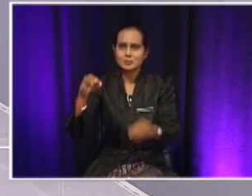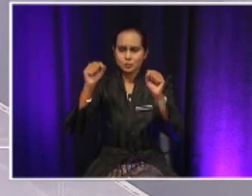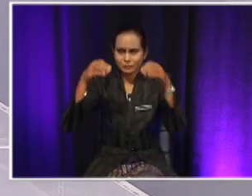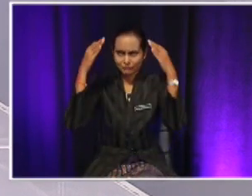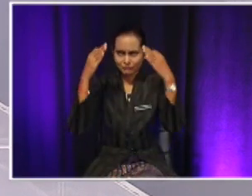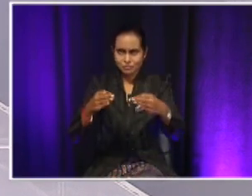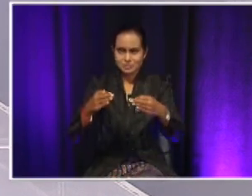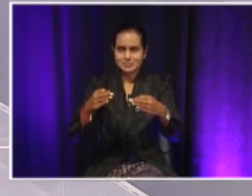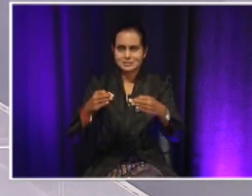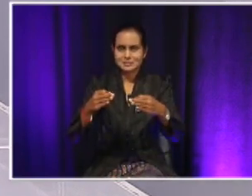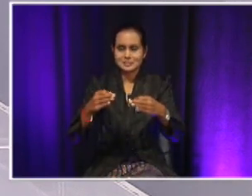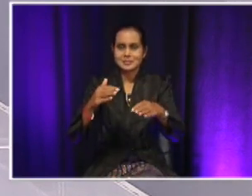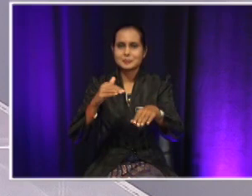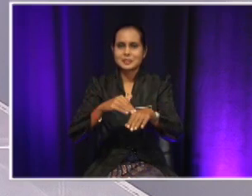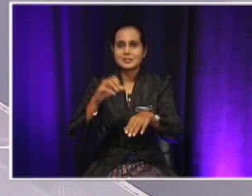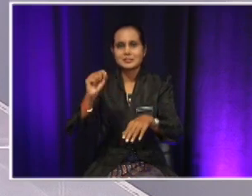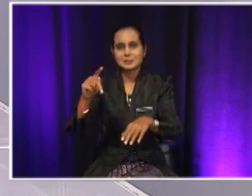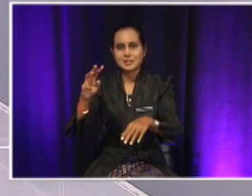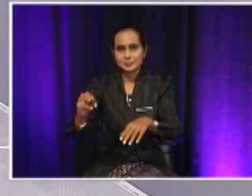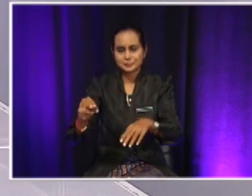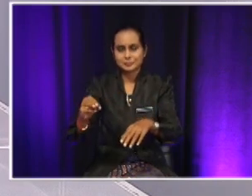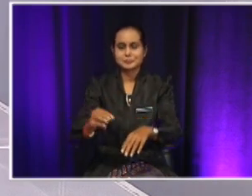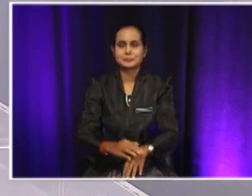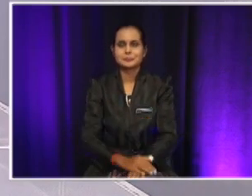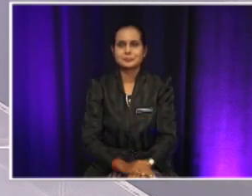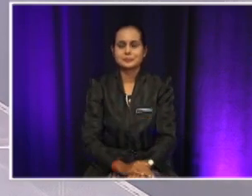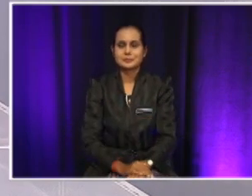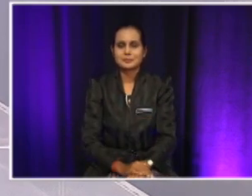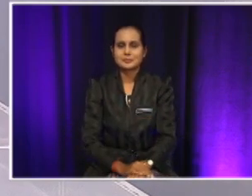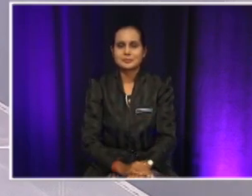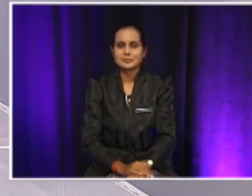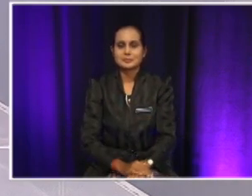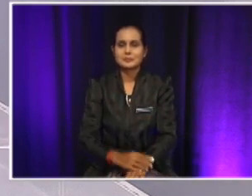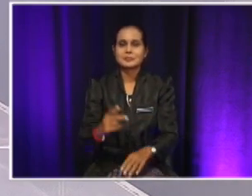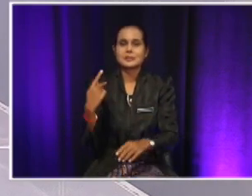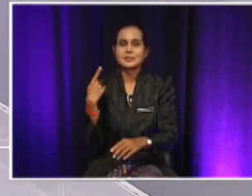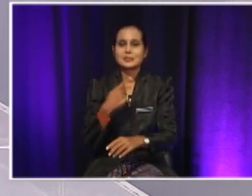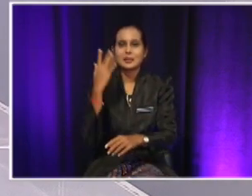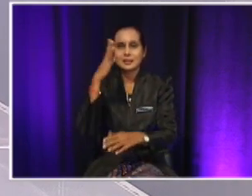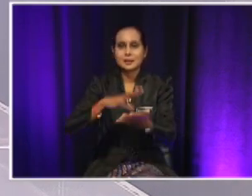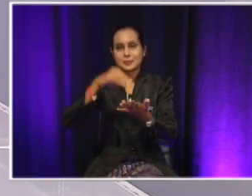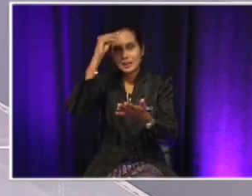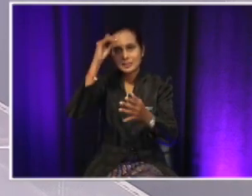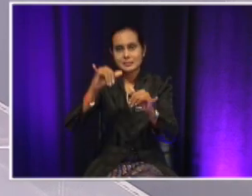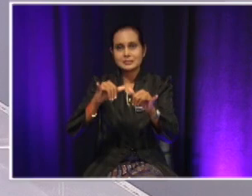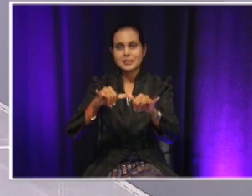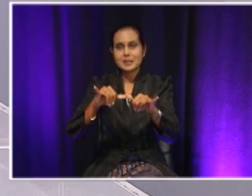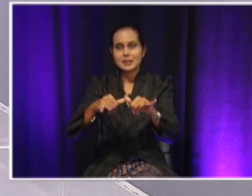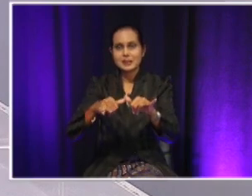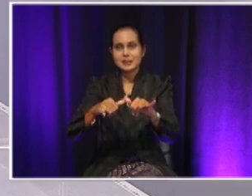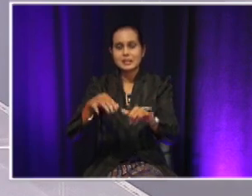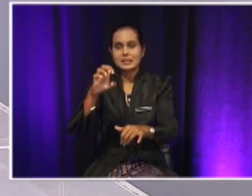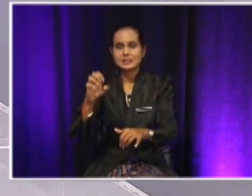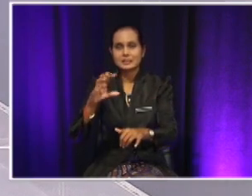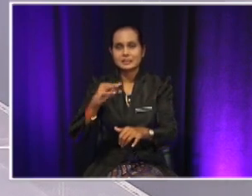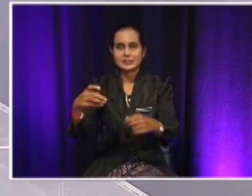oleh Cikgu Zaharatul. Sebab hari ini sama-sama kita akan selusuri pengajian kejuruteraan elektrik dan juga elektronik. Baik,